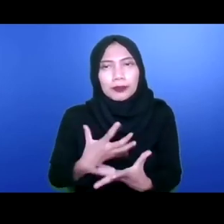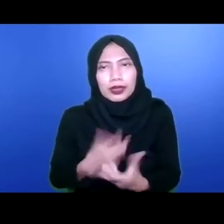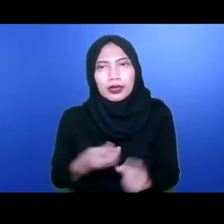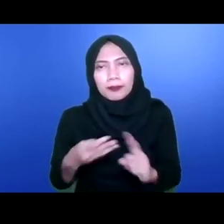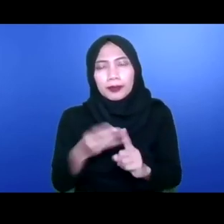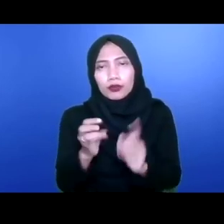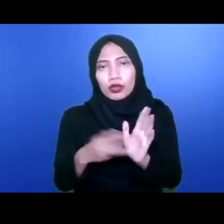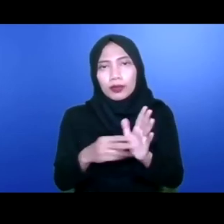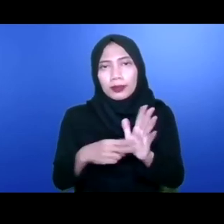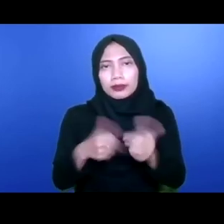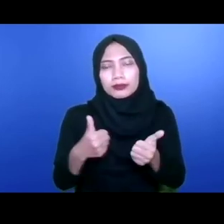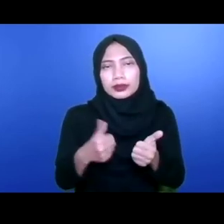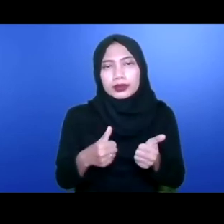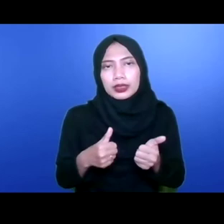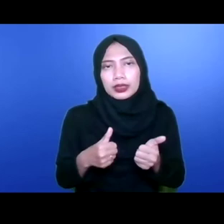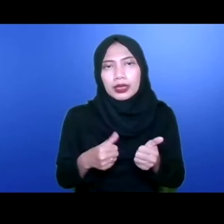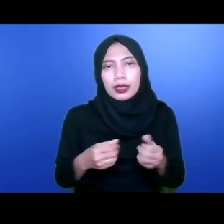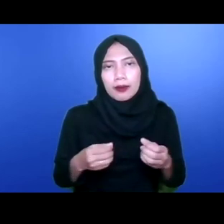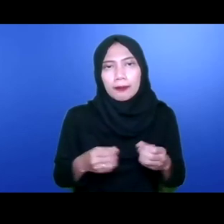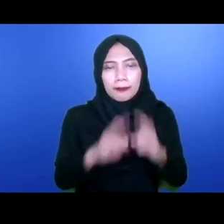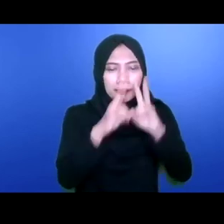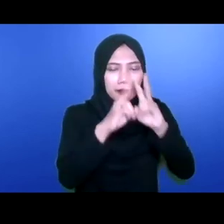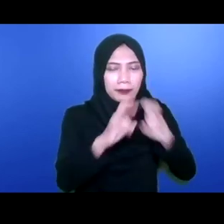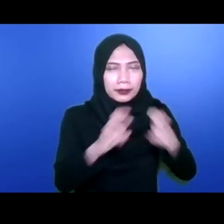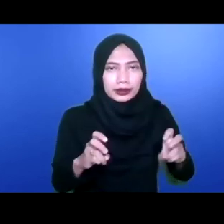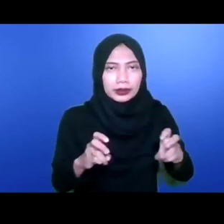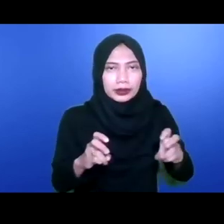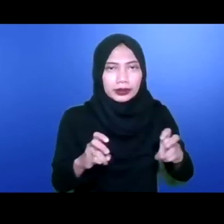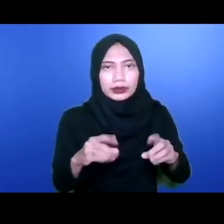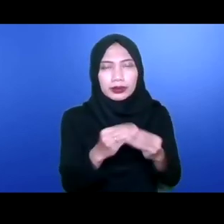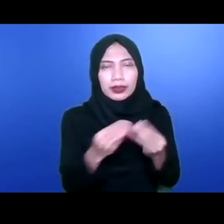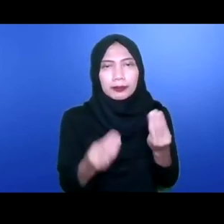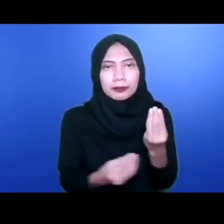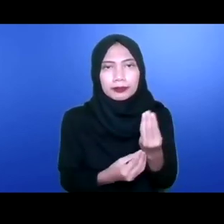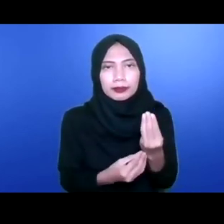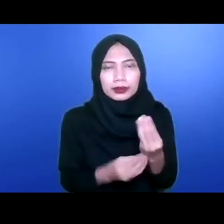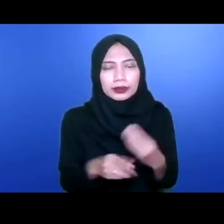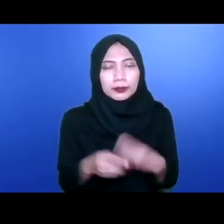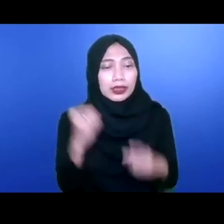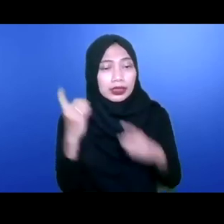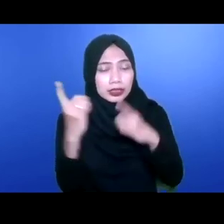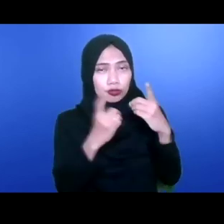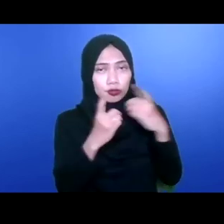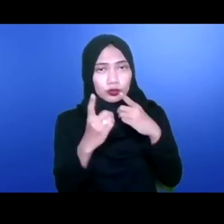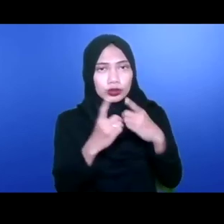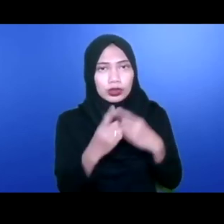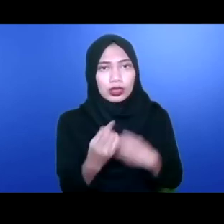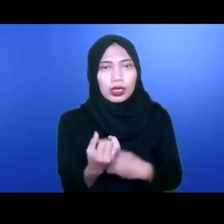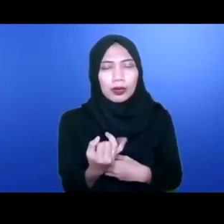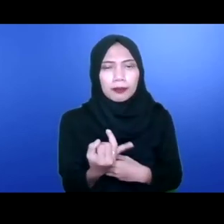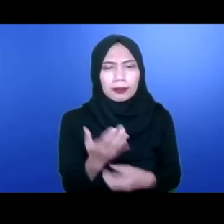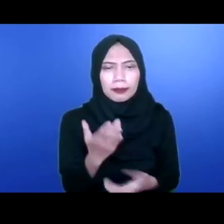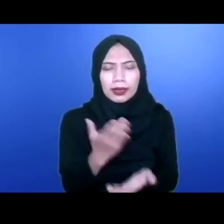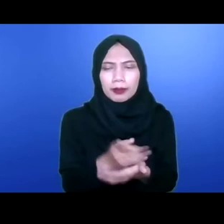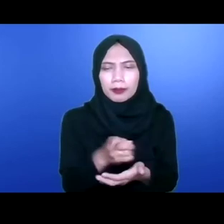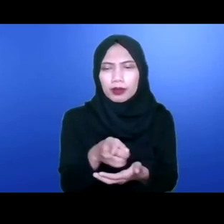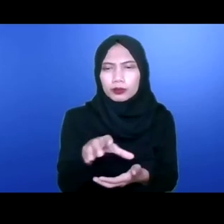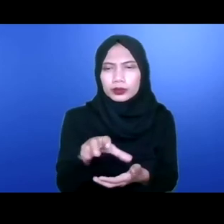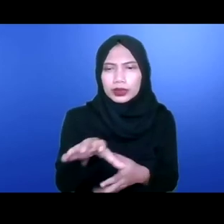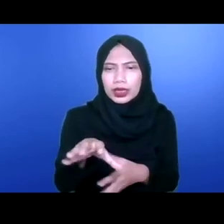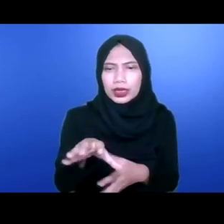agent. Satu, saya pernah discuss sama satu direksi bank, berapa lama Anda bisa acquire satu agent? Berapa cost yang Anda